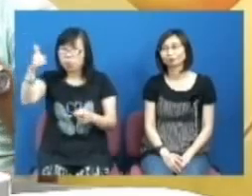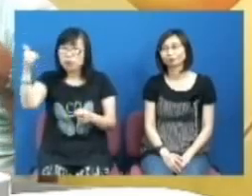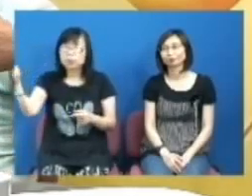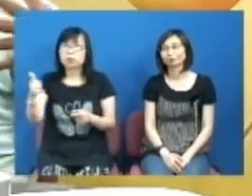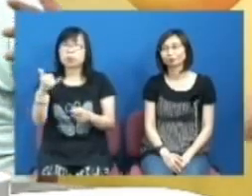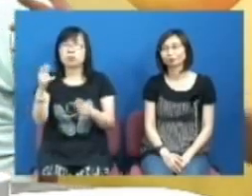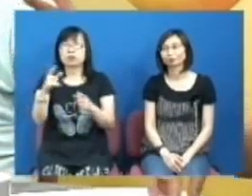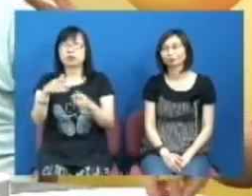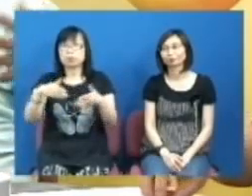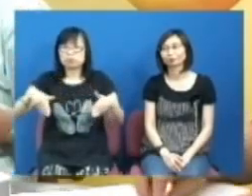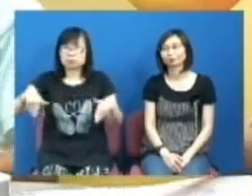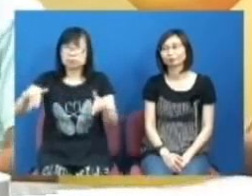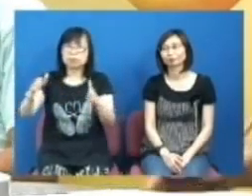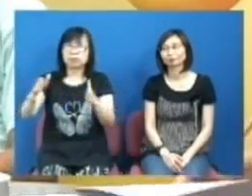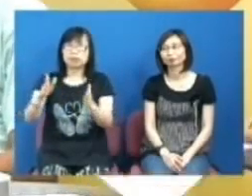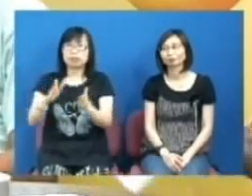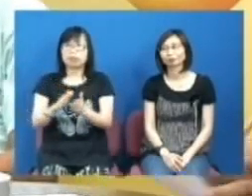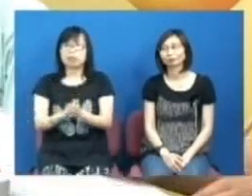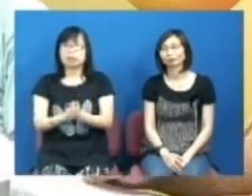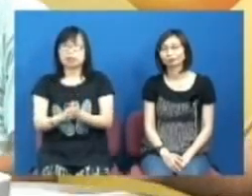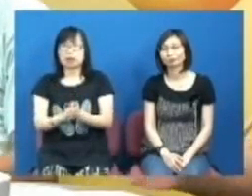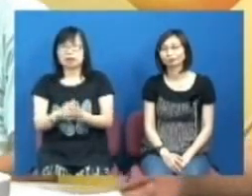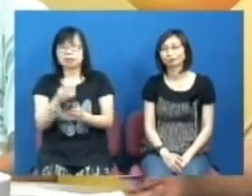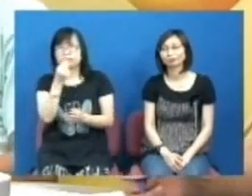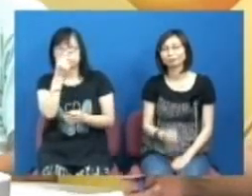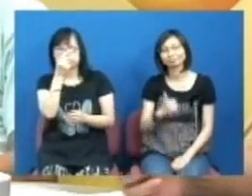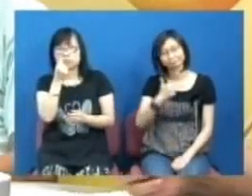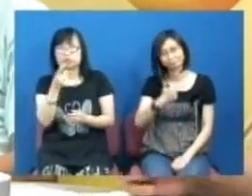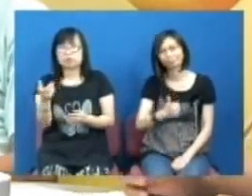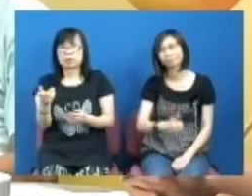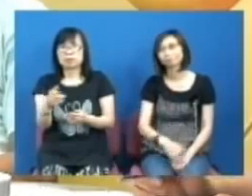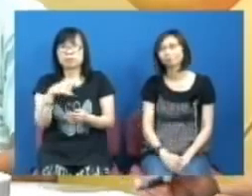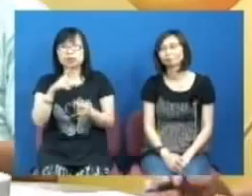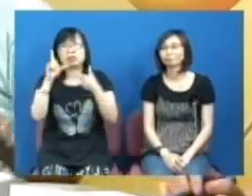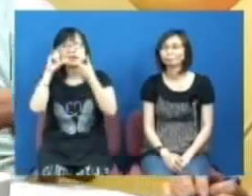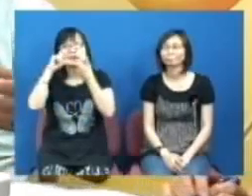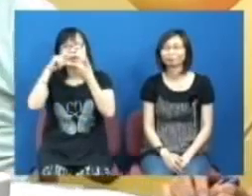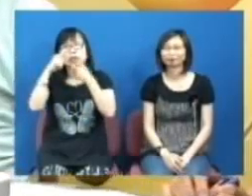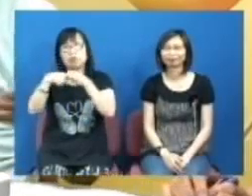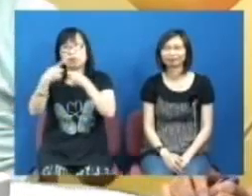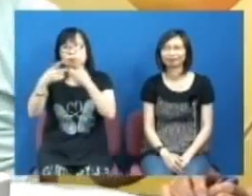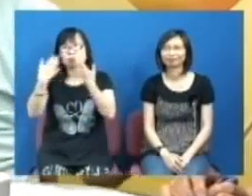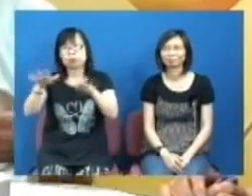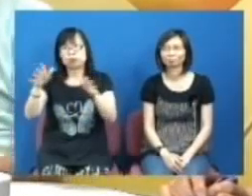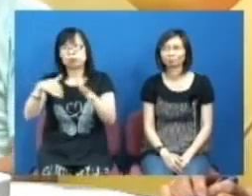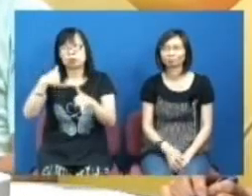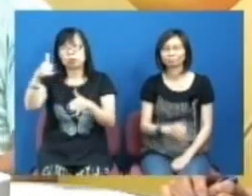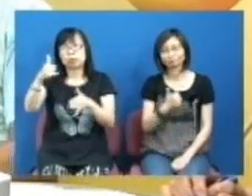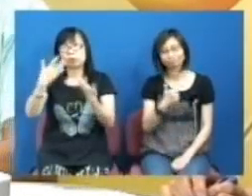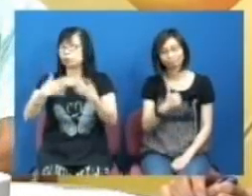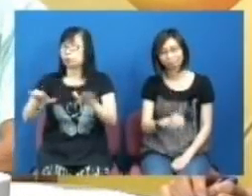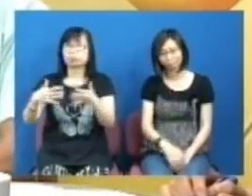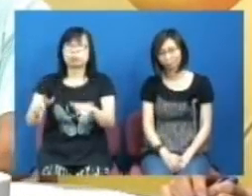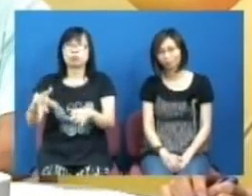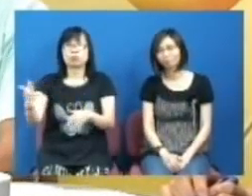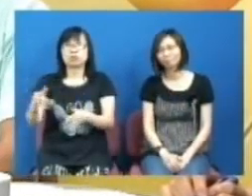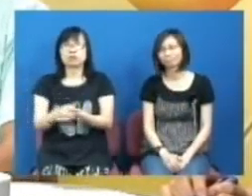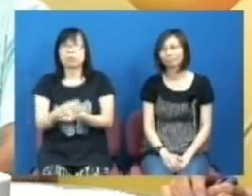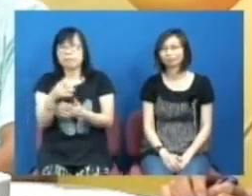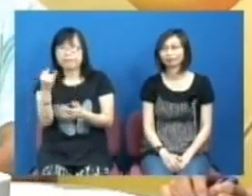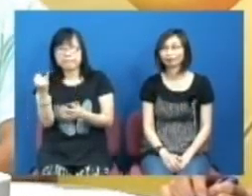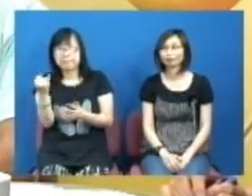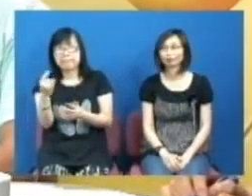這個旅途的奇趣的人，其實他只不過是拍了照片，拍了照片之後就說我去過這些地方，這個就是殘影，